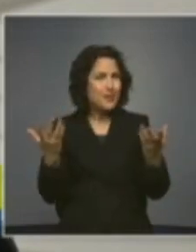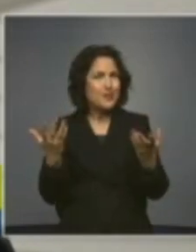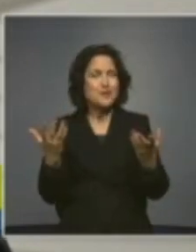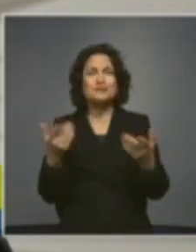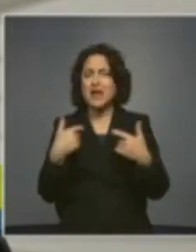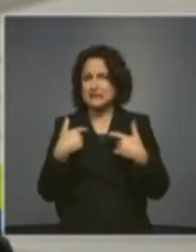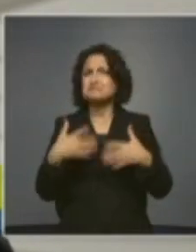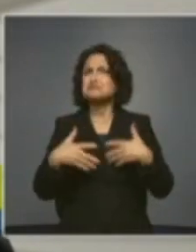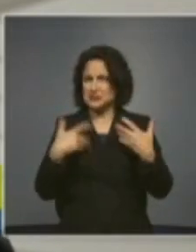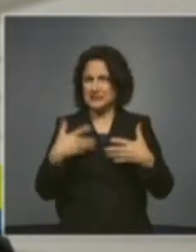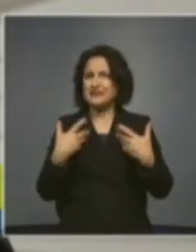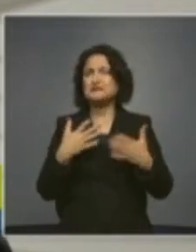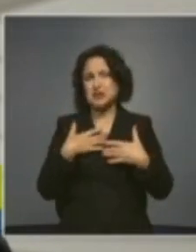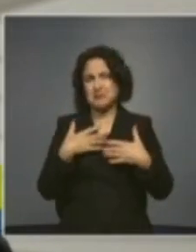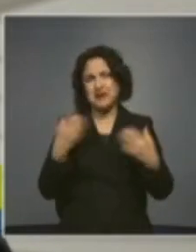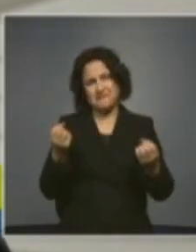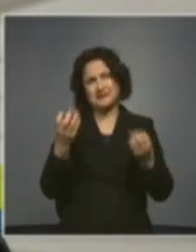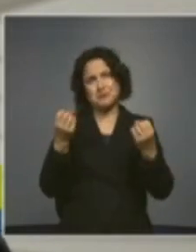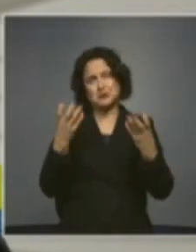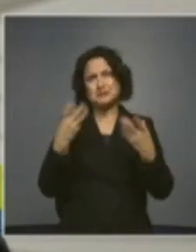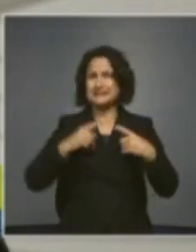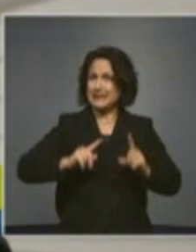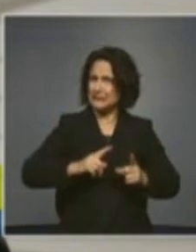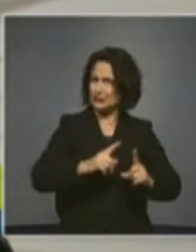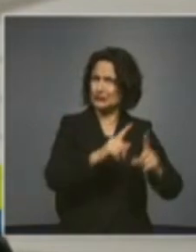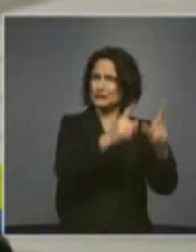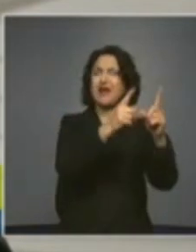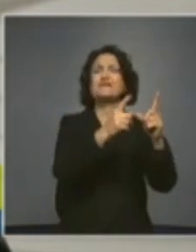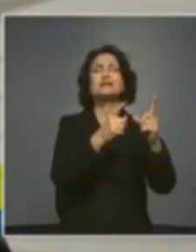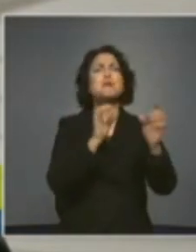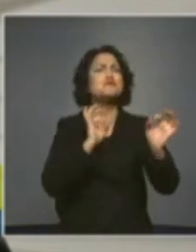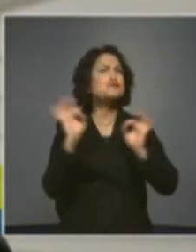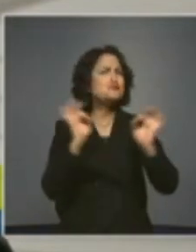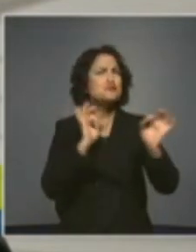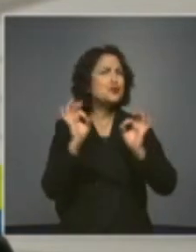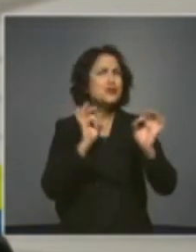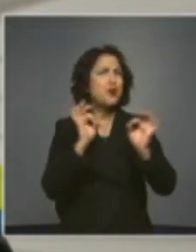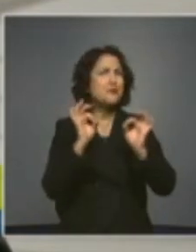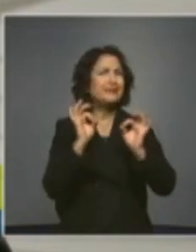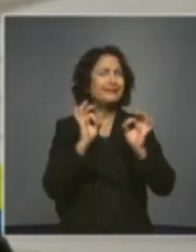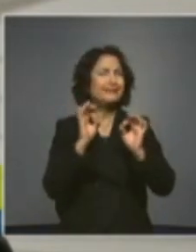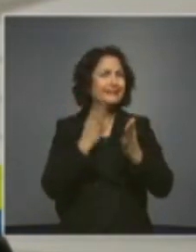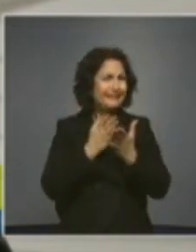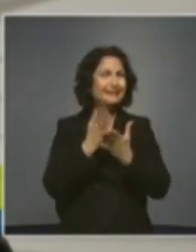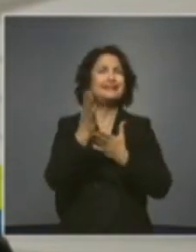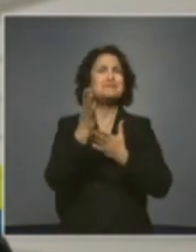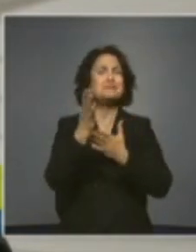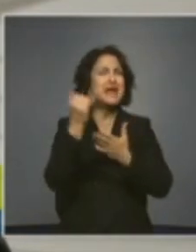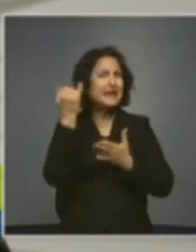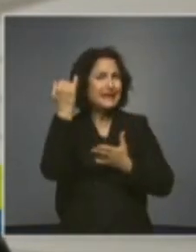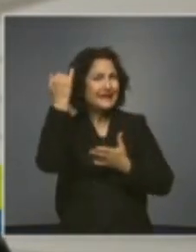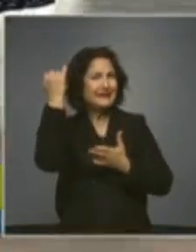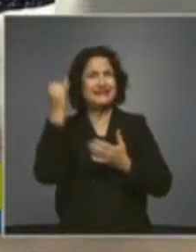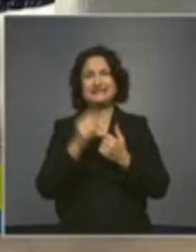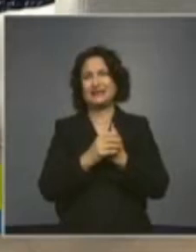лично съм много щастлив от това, че има такива възможности и се насърчават подобен тип инициативи, като най-добър млад предприемач и други